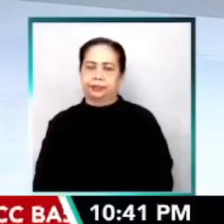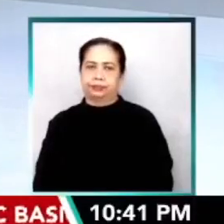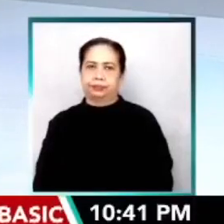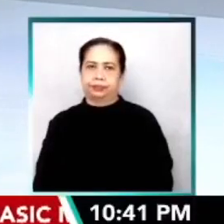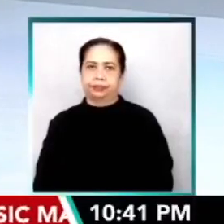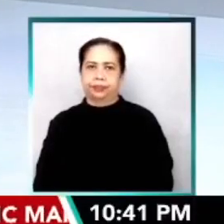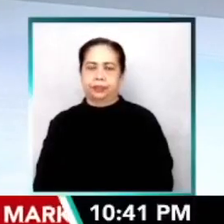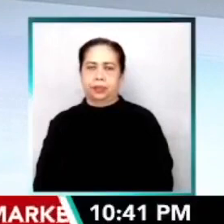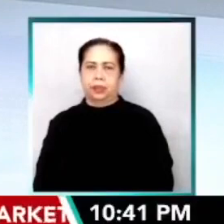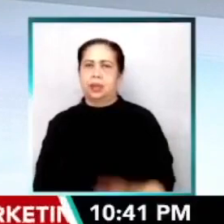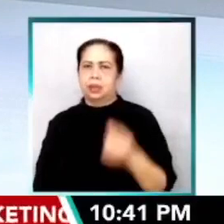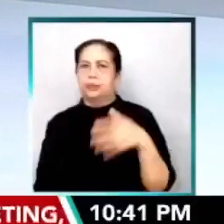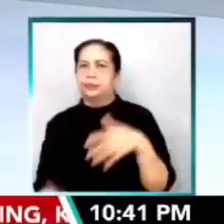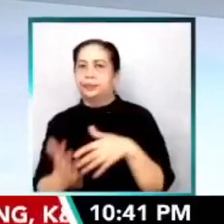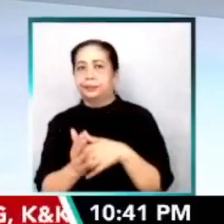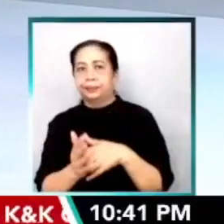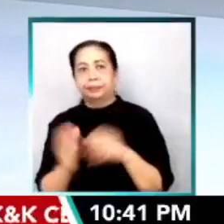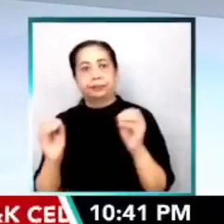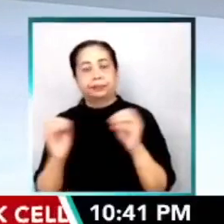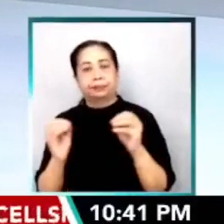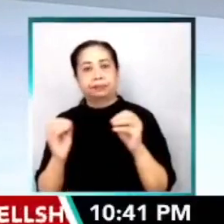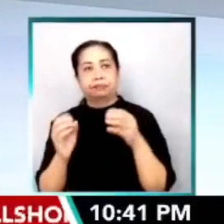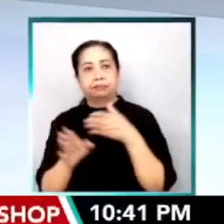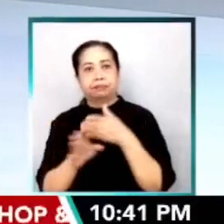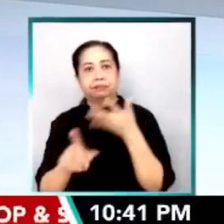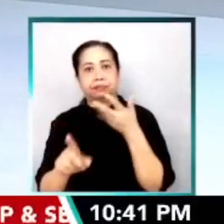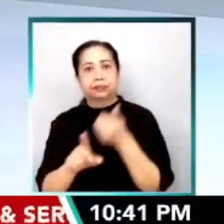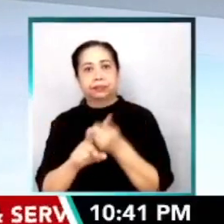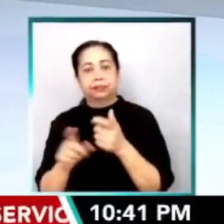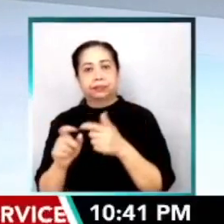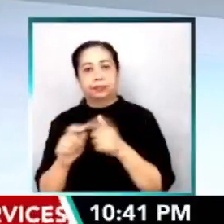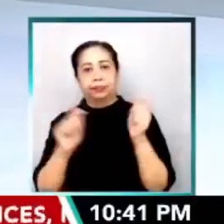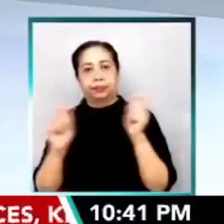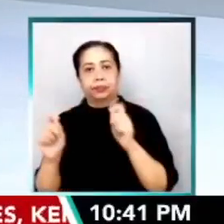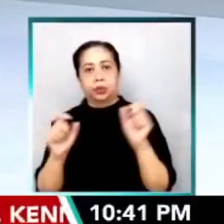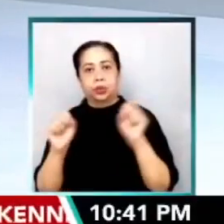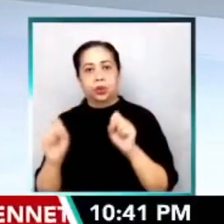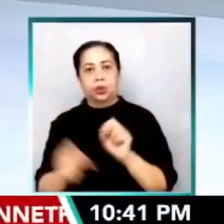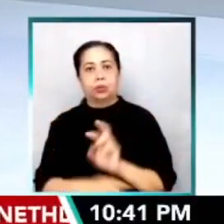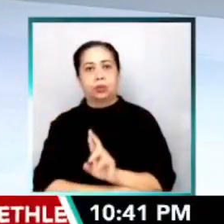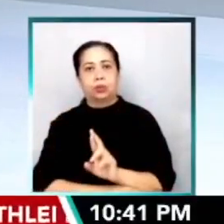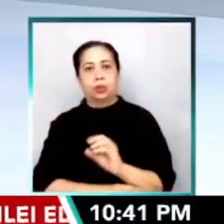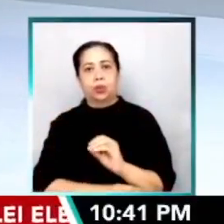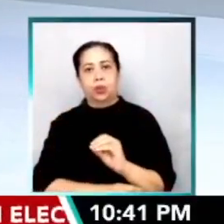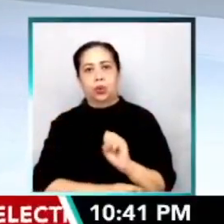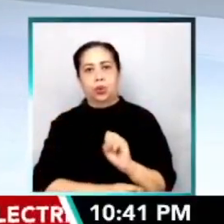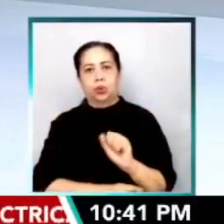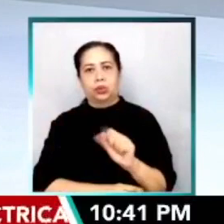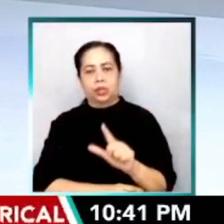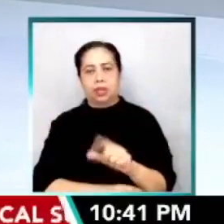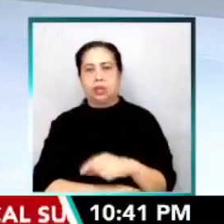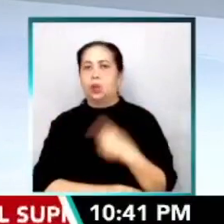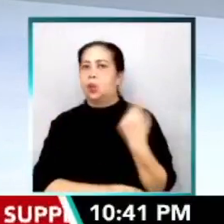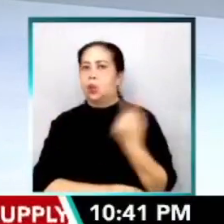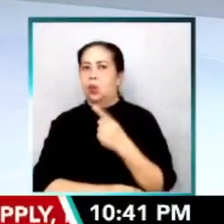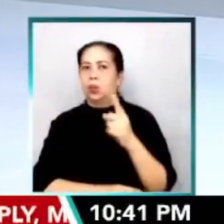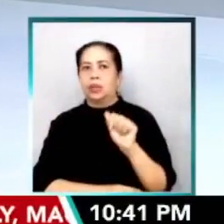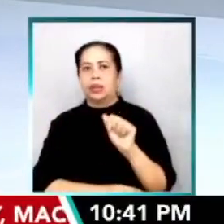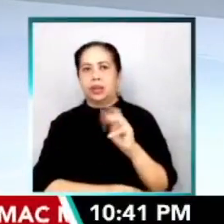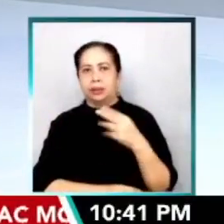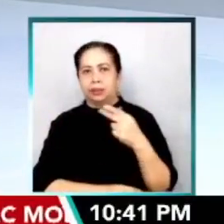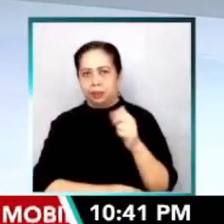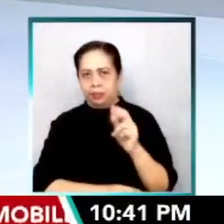Bahagyang humina at wala ng direktang epekto ang Tropical Storm Rosal. Hanging amihan at localized thunderstorms ang